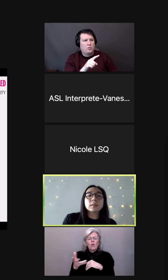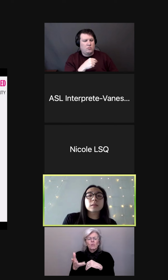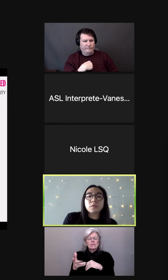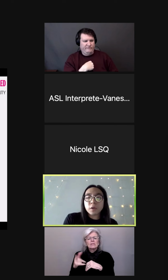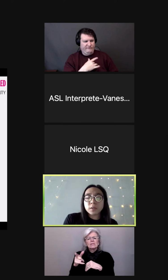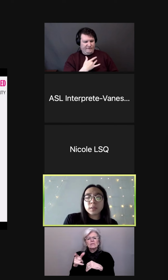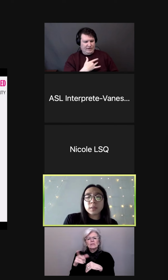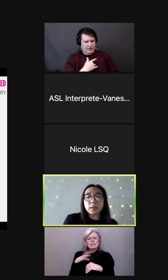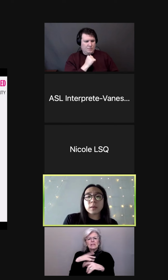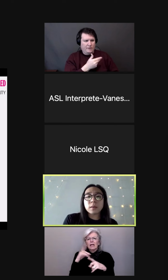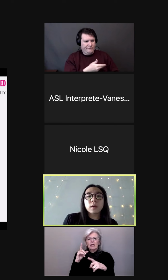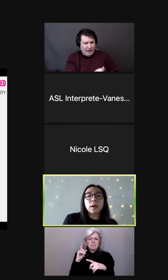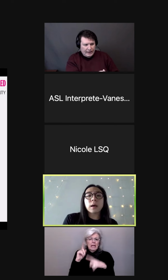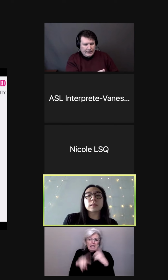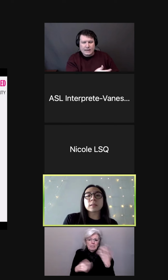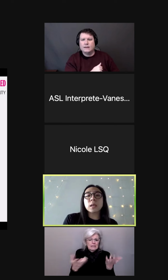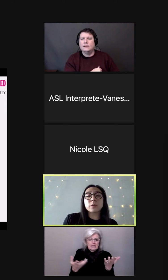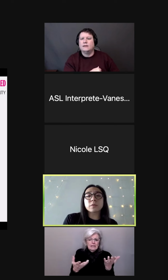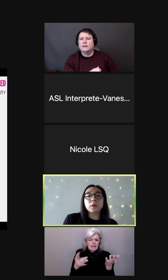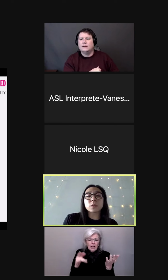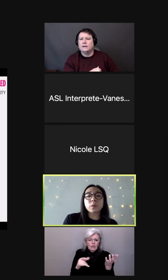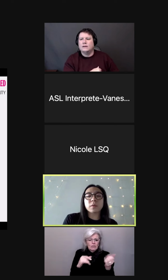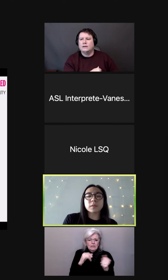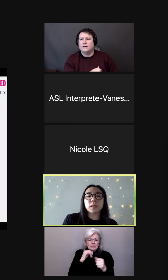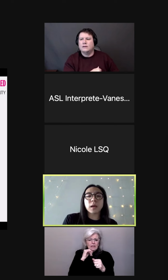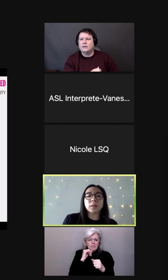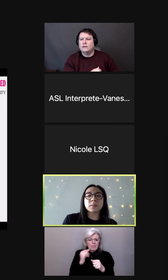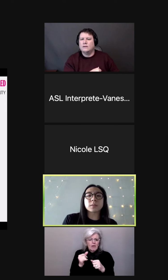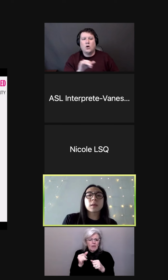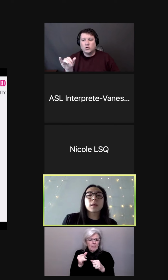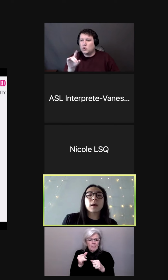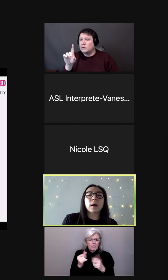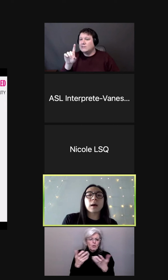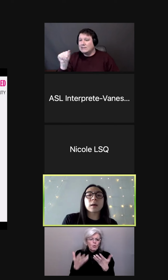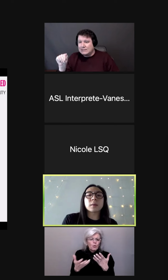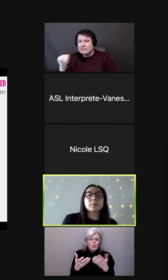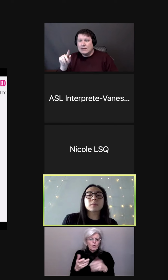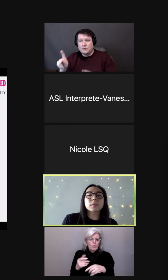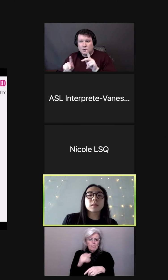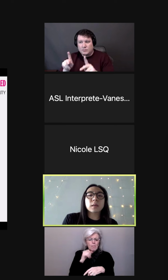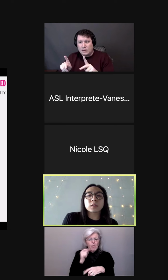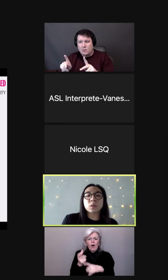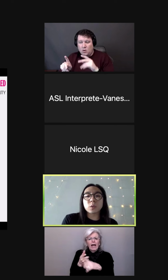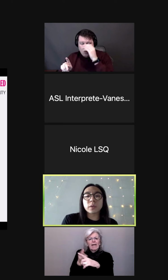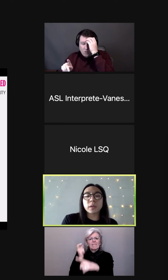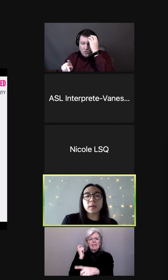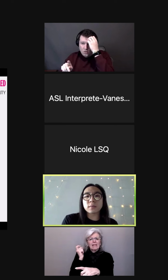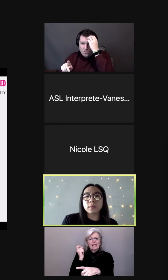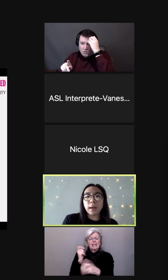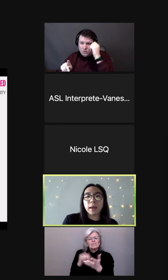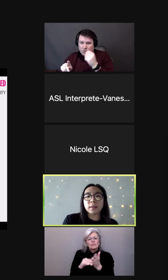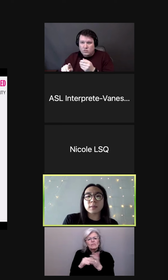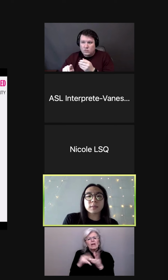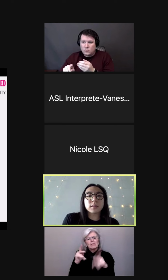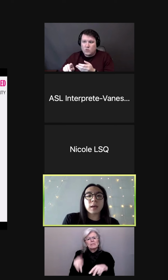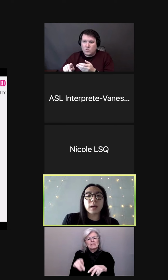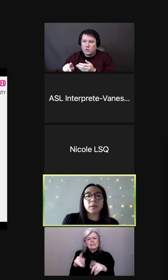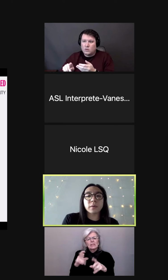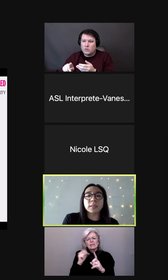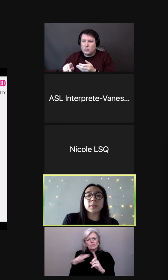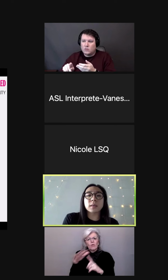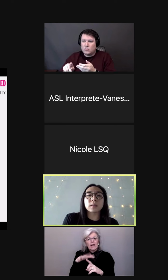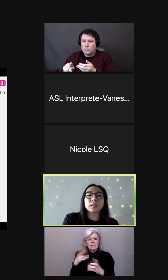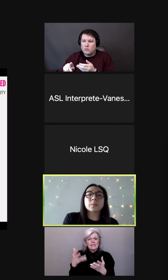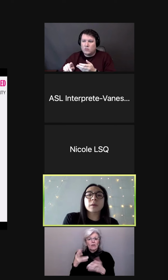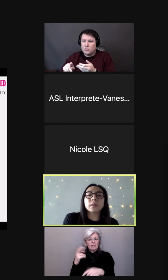étaient incapacités ou parce qu'ils n'étaient pas invités. Et souvent, les personnes en situation de